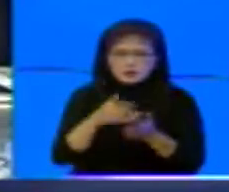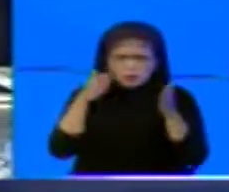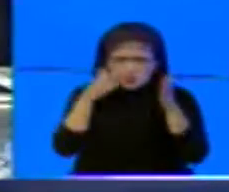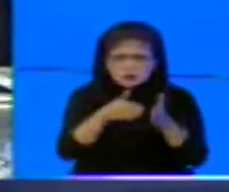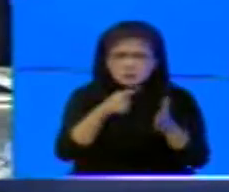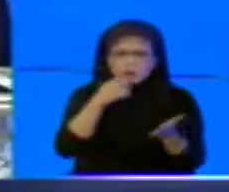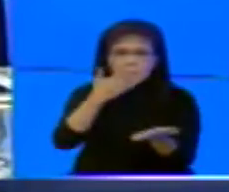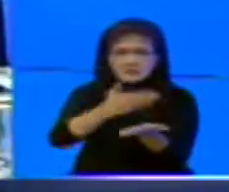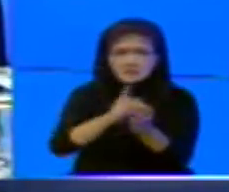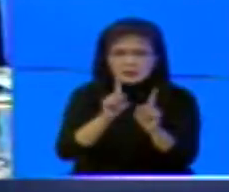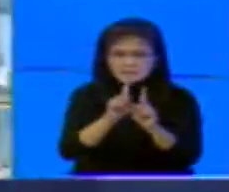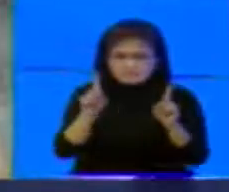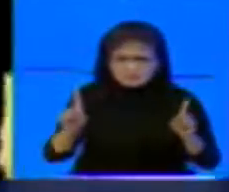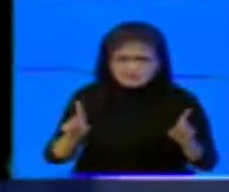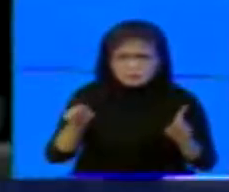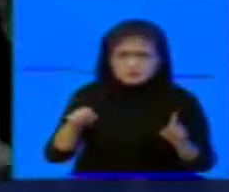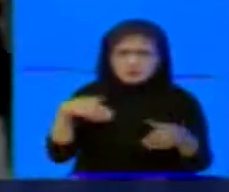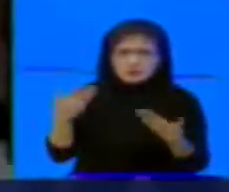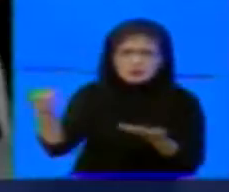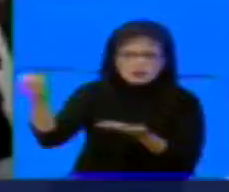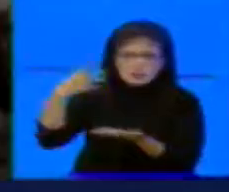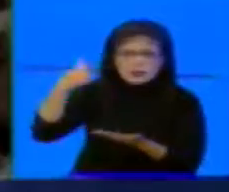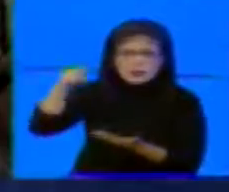sosial sesuai anjuran pemerintah